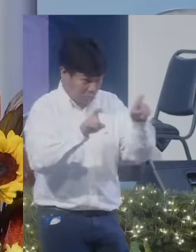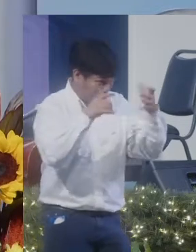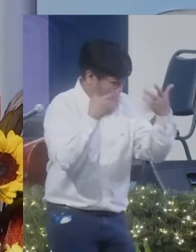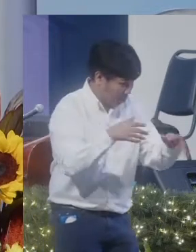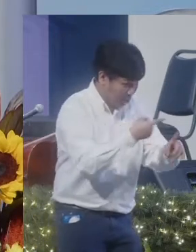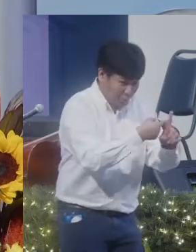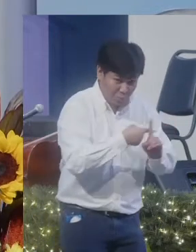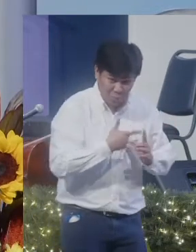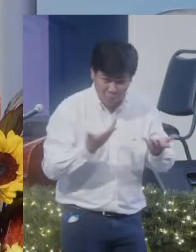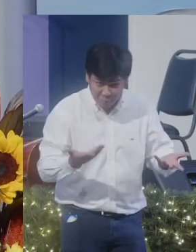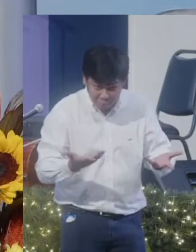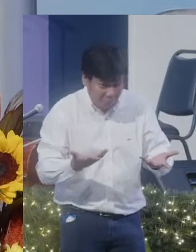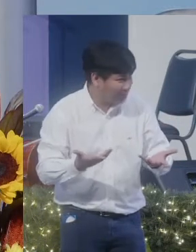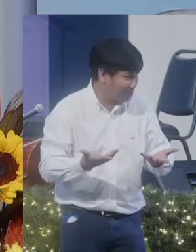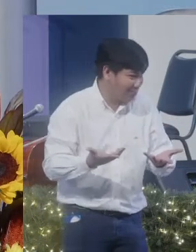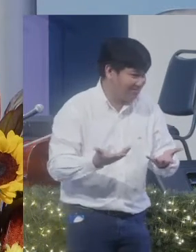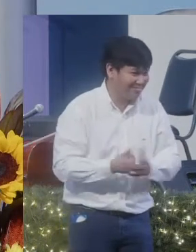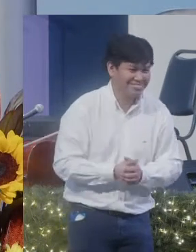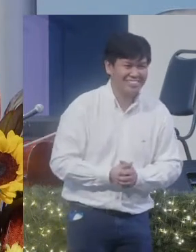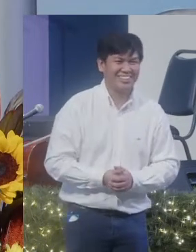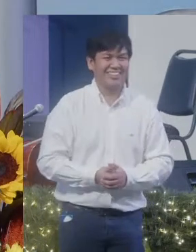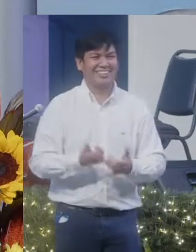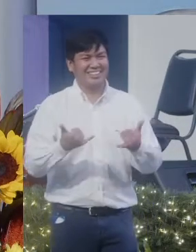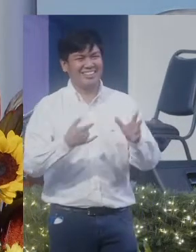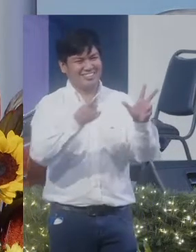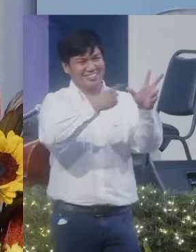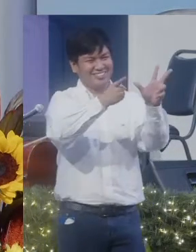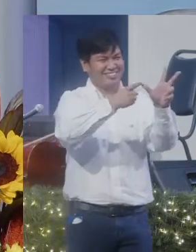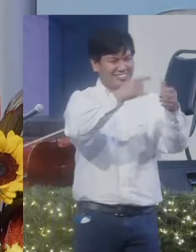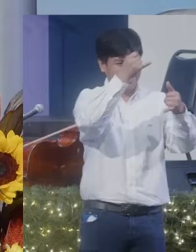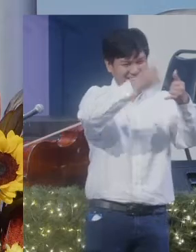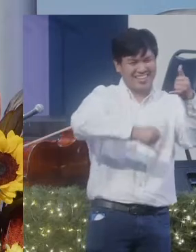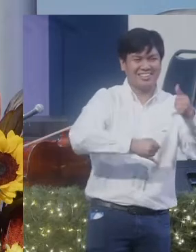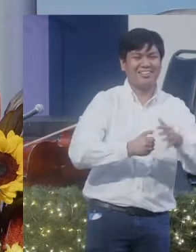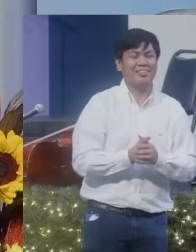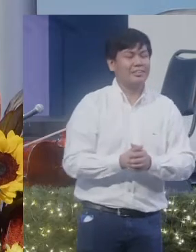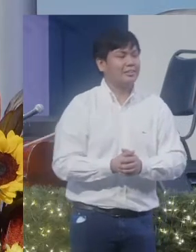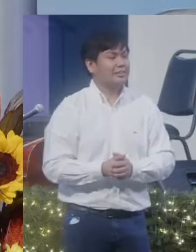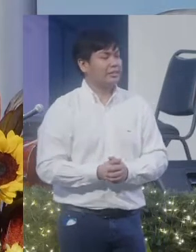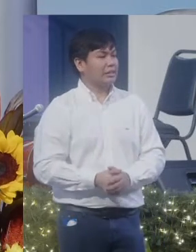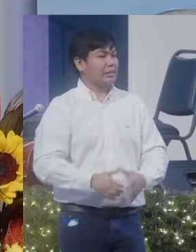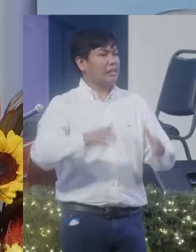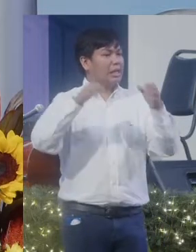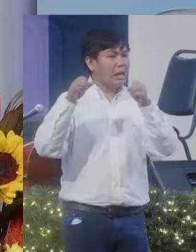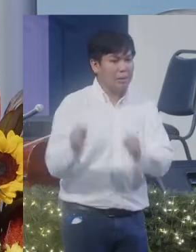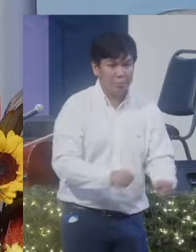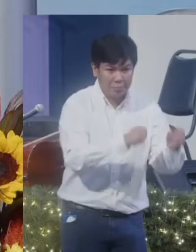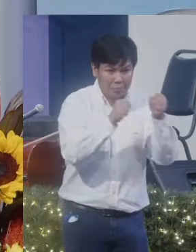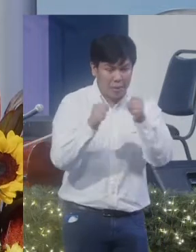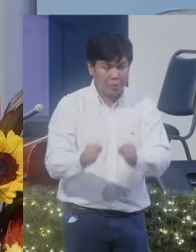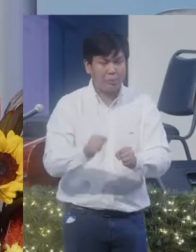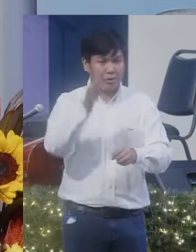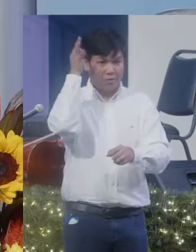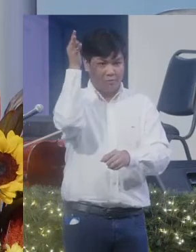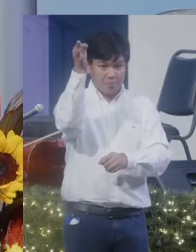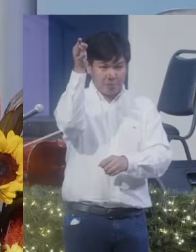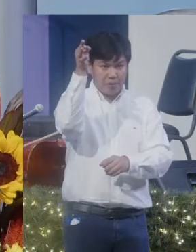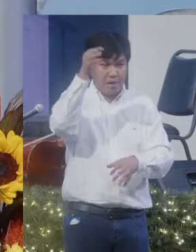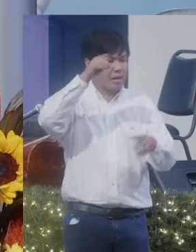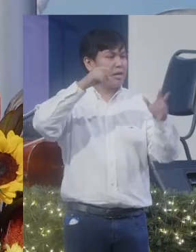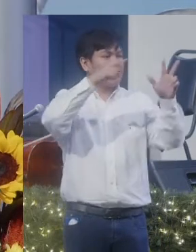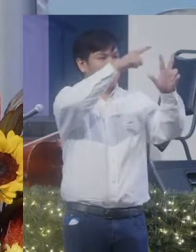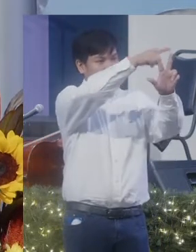makapangyarihang pagtawag ng mga hinirang ng Diyos. So nakita na natin yung makapangyarihang pagtuturo, nakita na natin